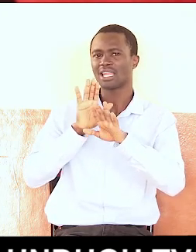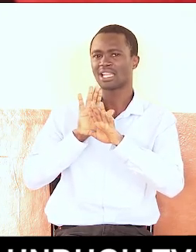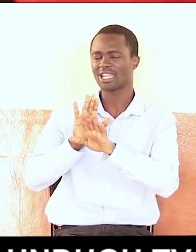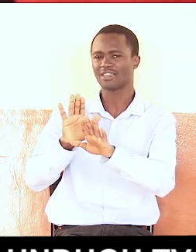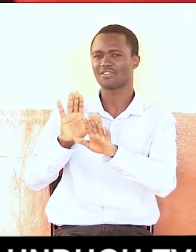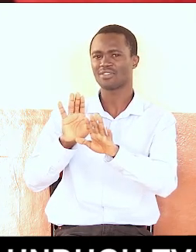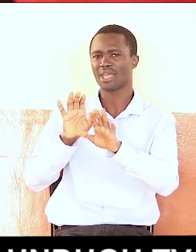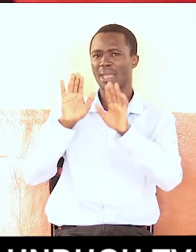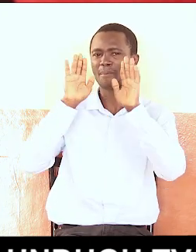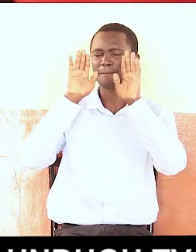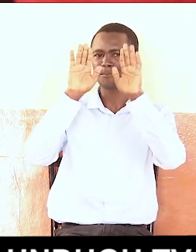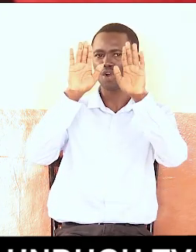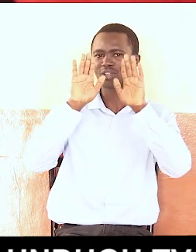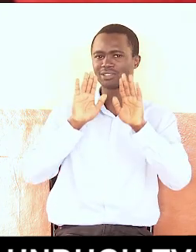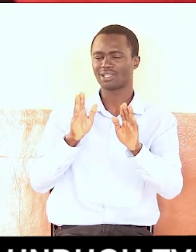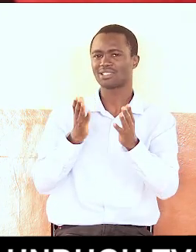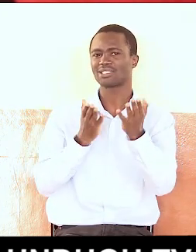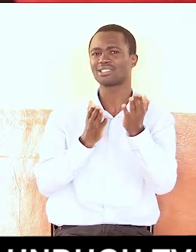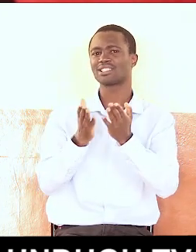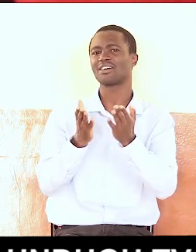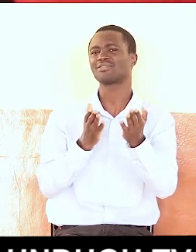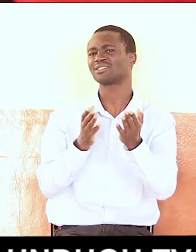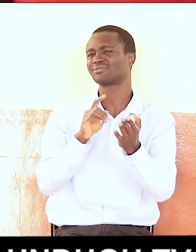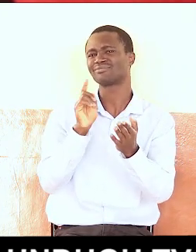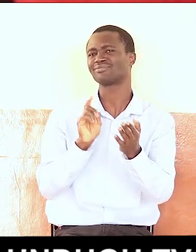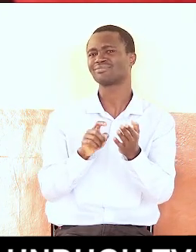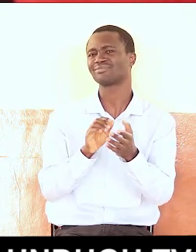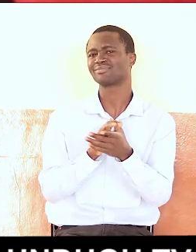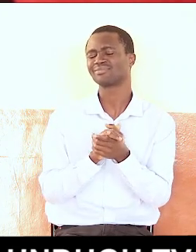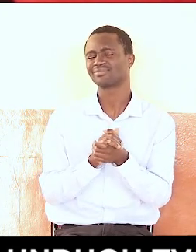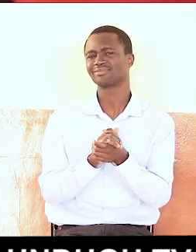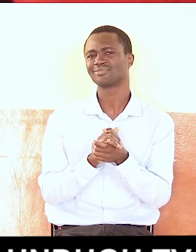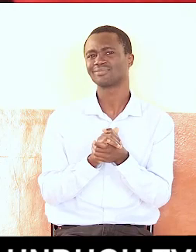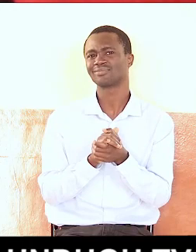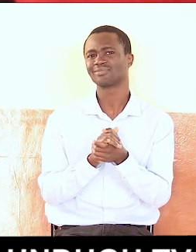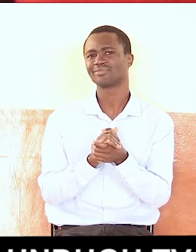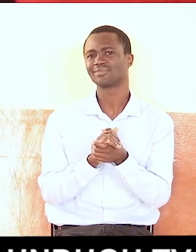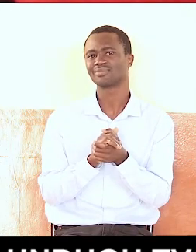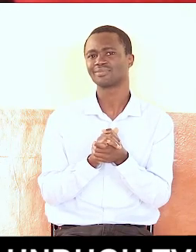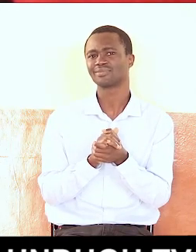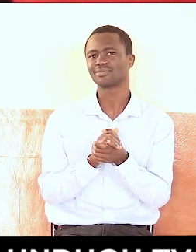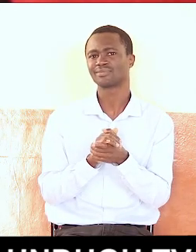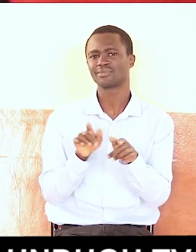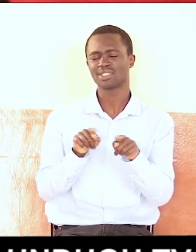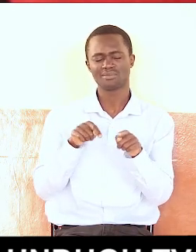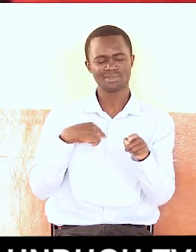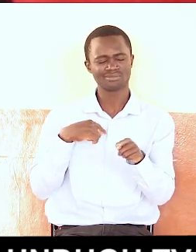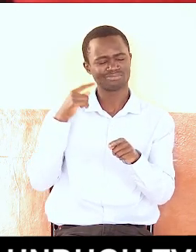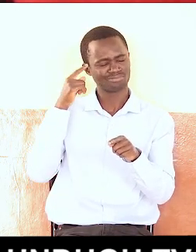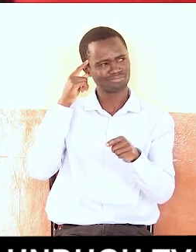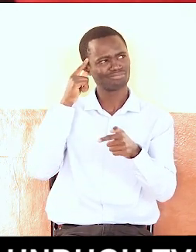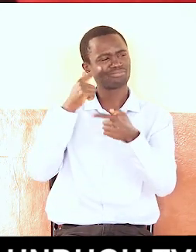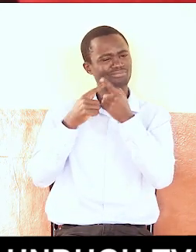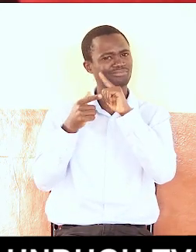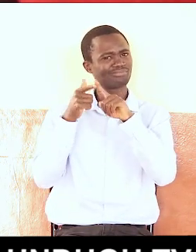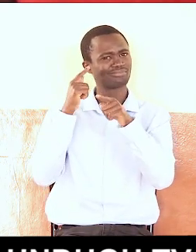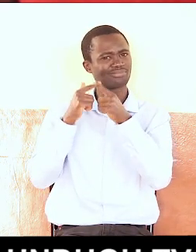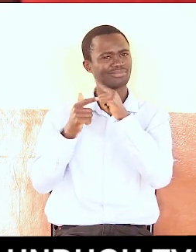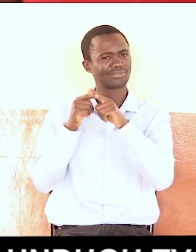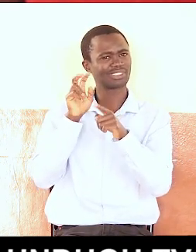essential service deliver. Na mimi nikawaza nikaona